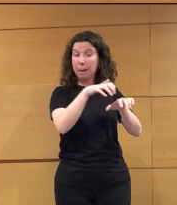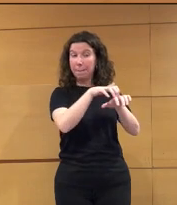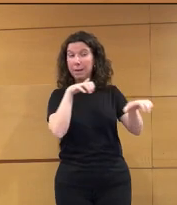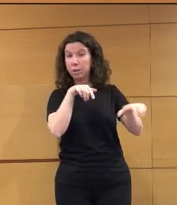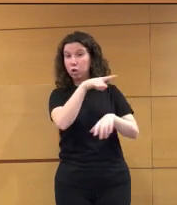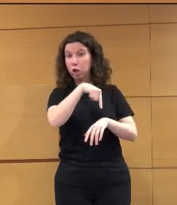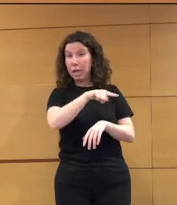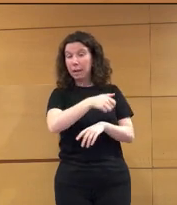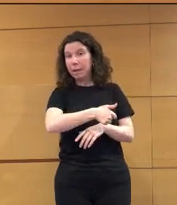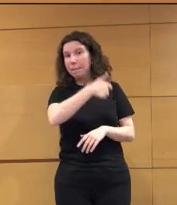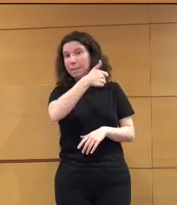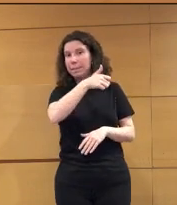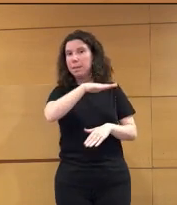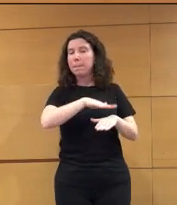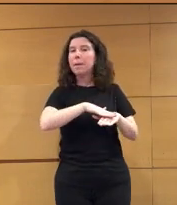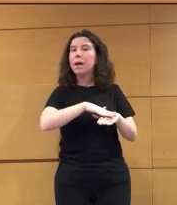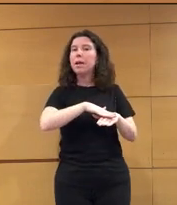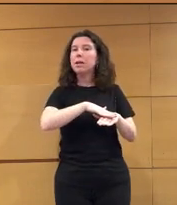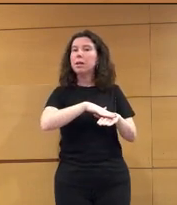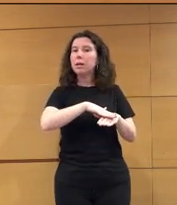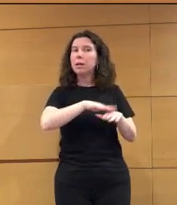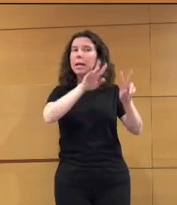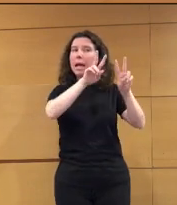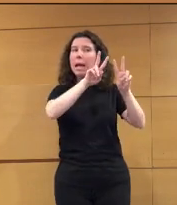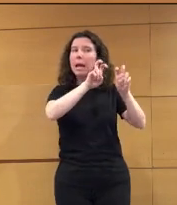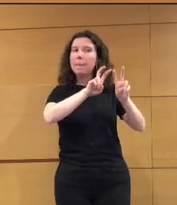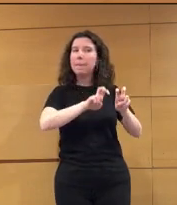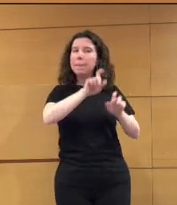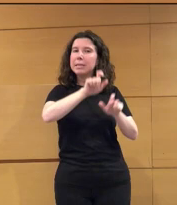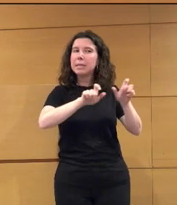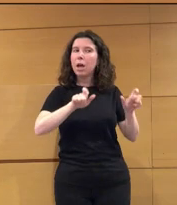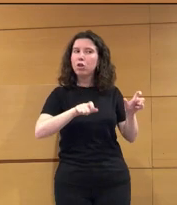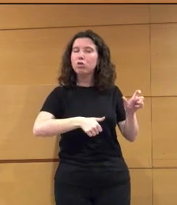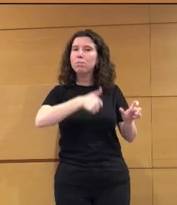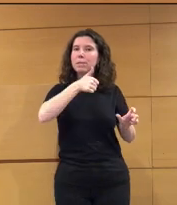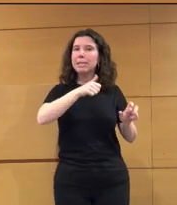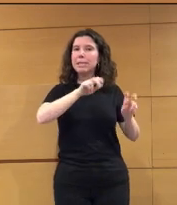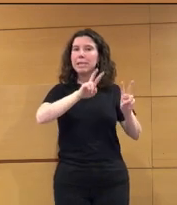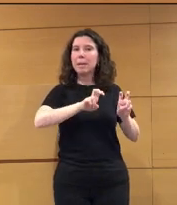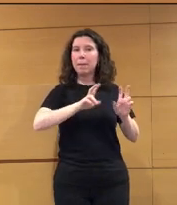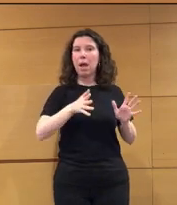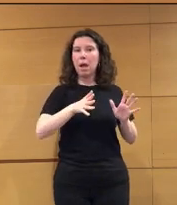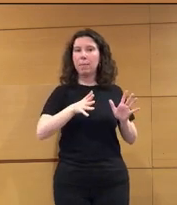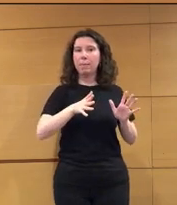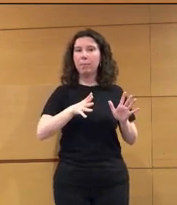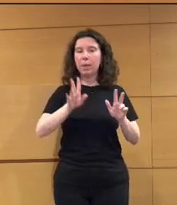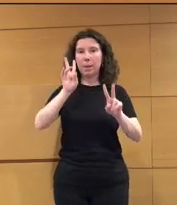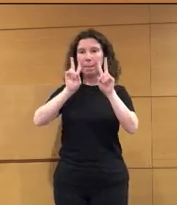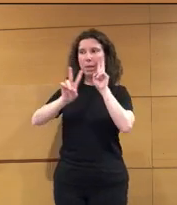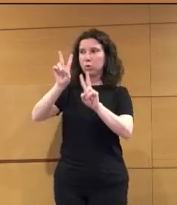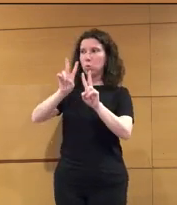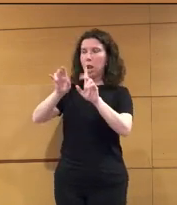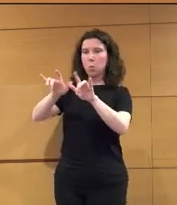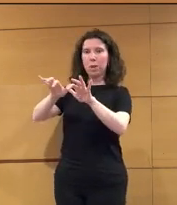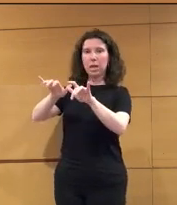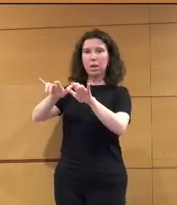tratades més per les persones o els investigadors de la part de visió per ordenador, i no tant